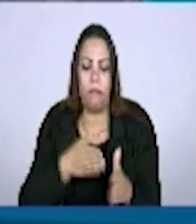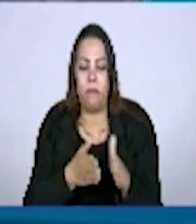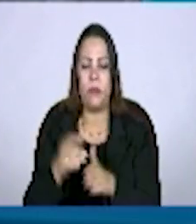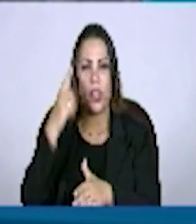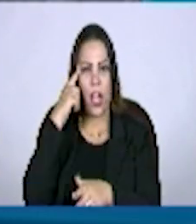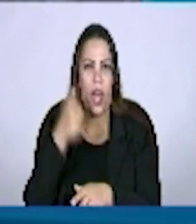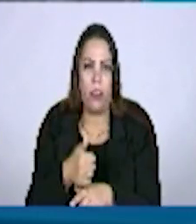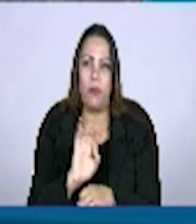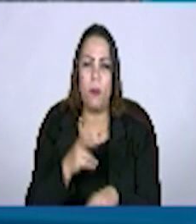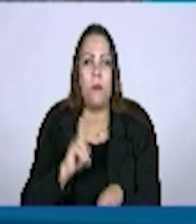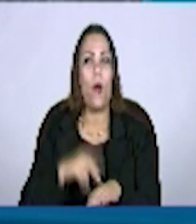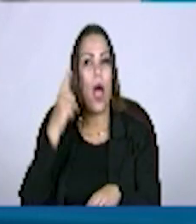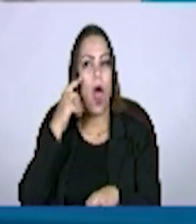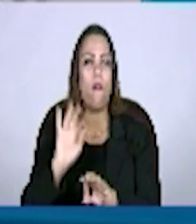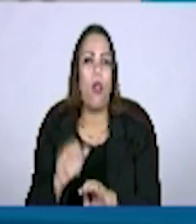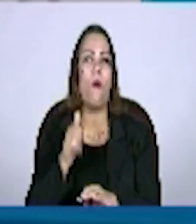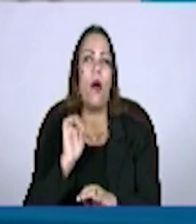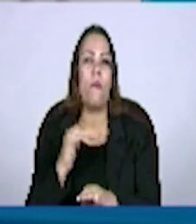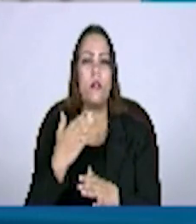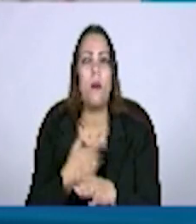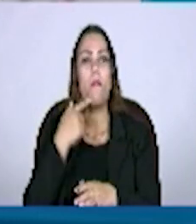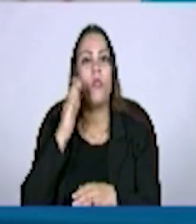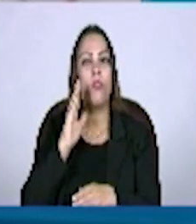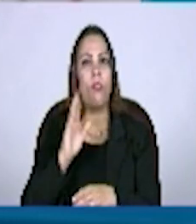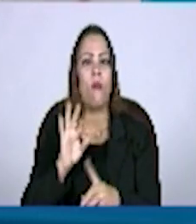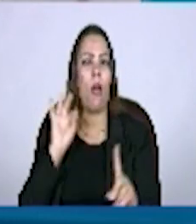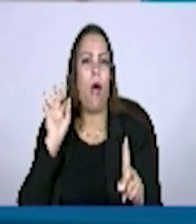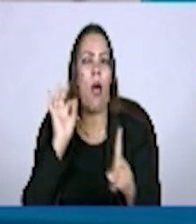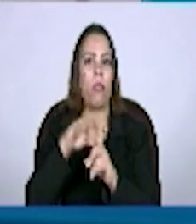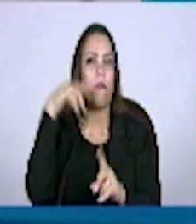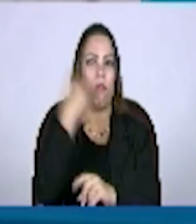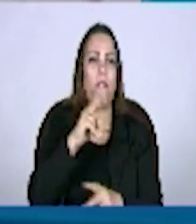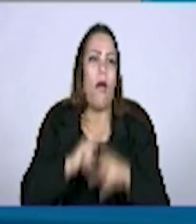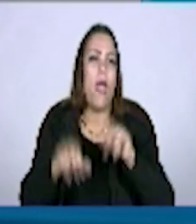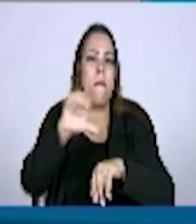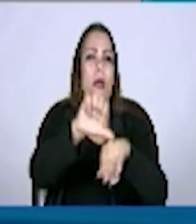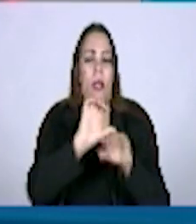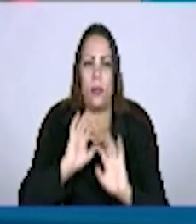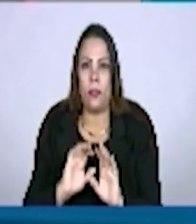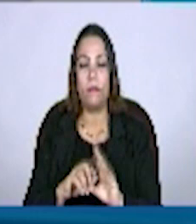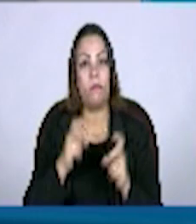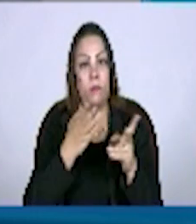المحور وعارفه كويس جدا وتستطيع ان هي تستهدفه وتوصل له في اي حته فدي طبعا اول حاجه